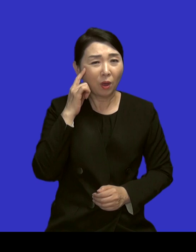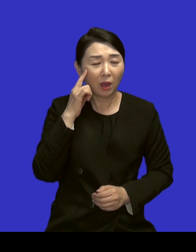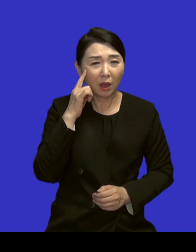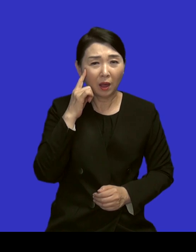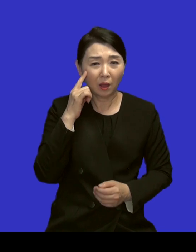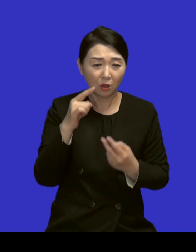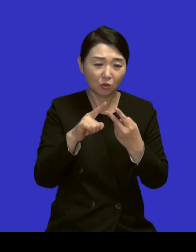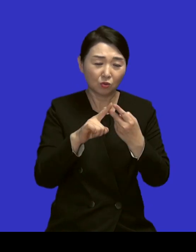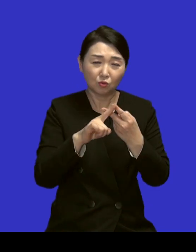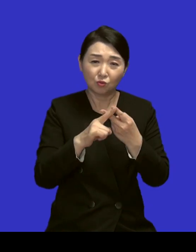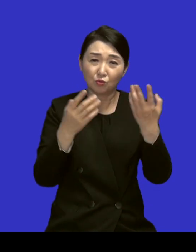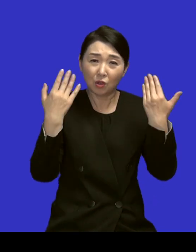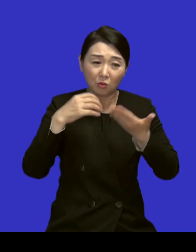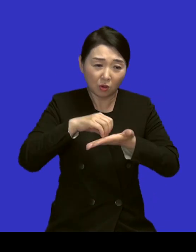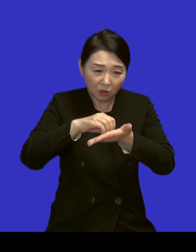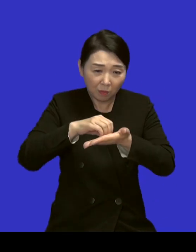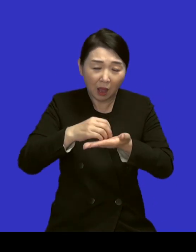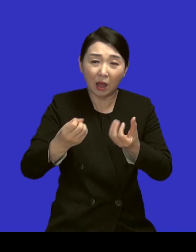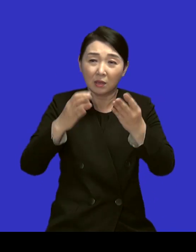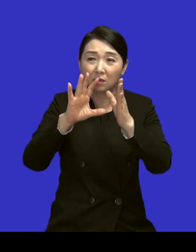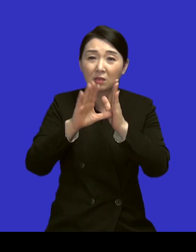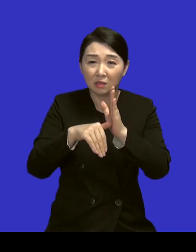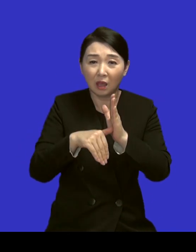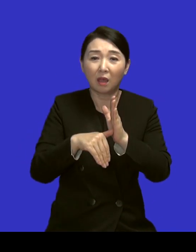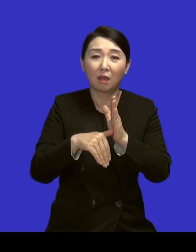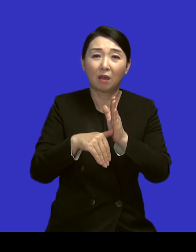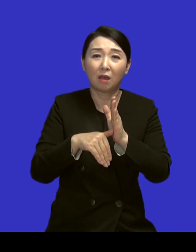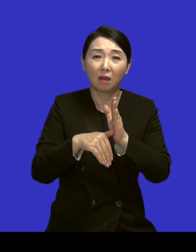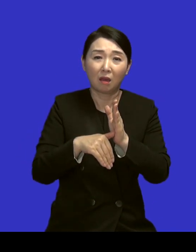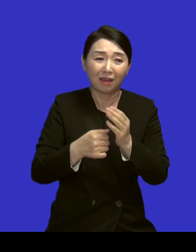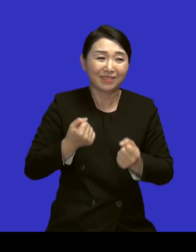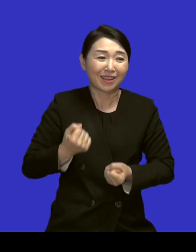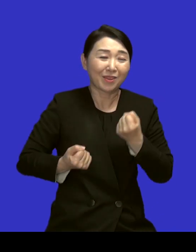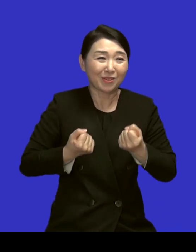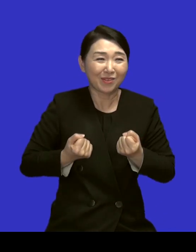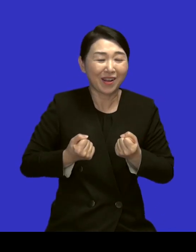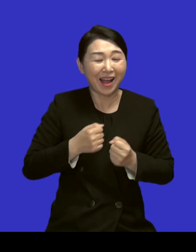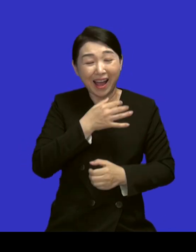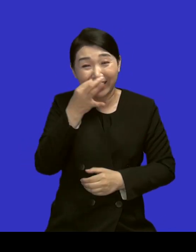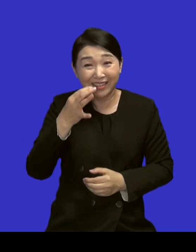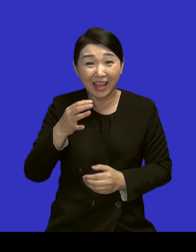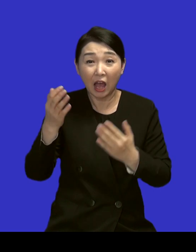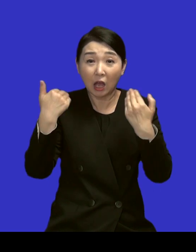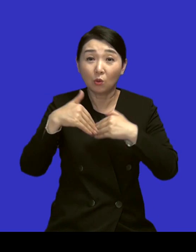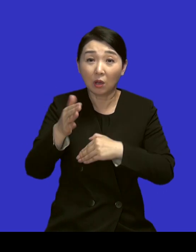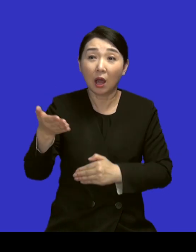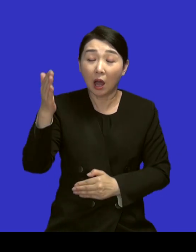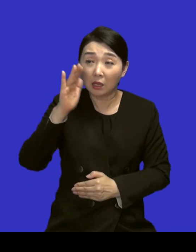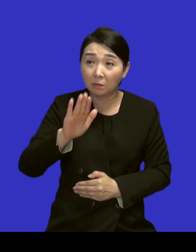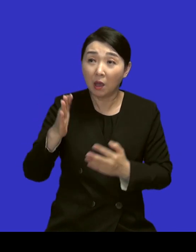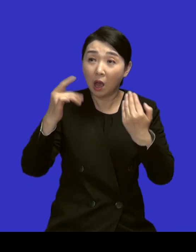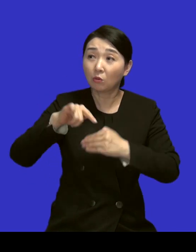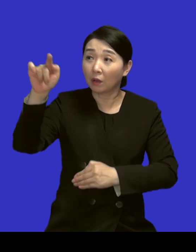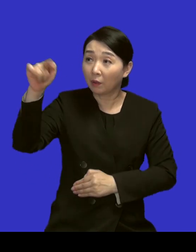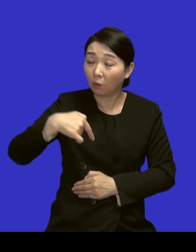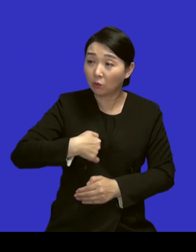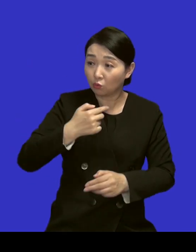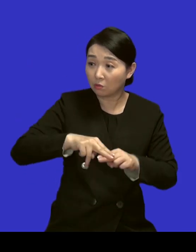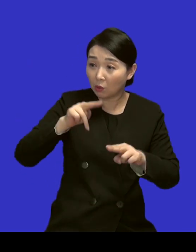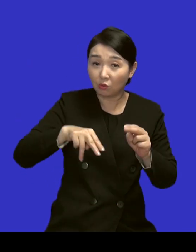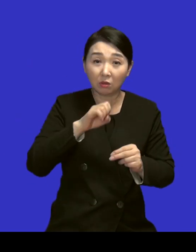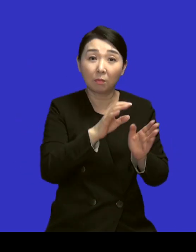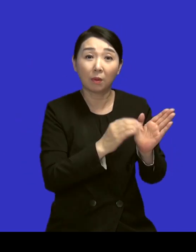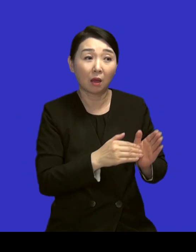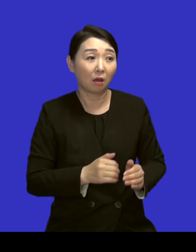아들이 신나가지고 자전거 끌고 나갔는데 입학식 다녀오더니 안 오자마자 하는 소리가 안 다니겠다고. 자퇴하겠다고.